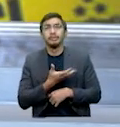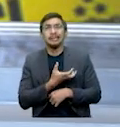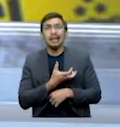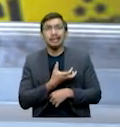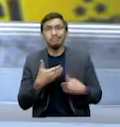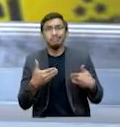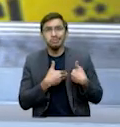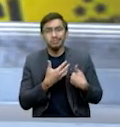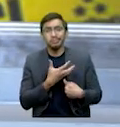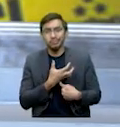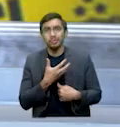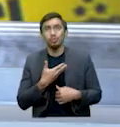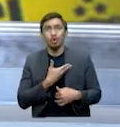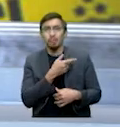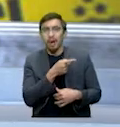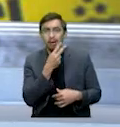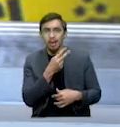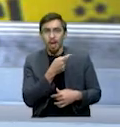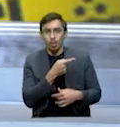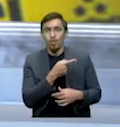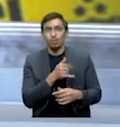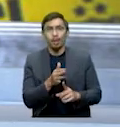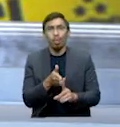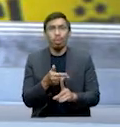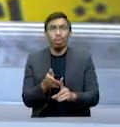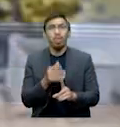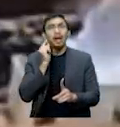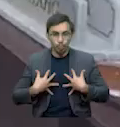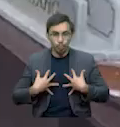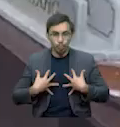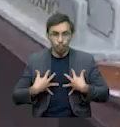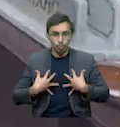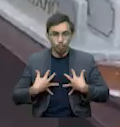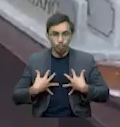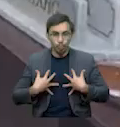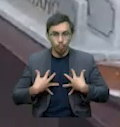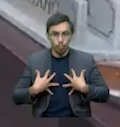sakit hati melihat korban menggoda istrinya saat berjualan makanan.